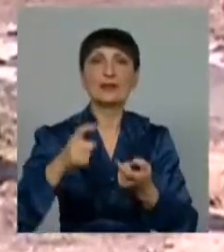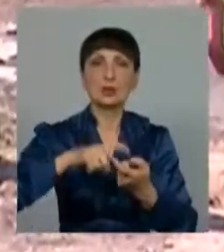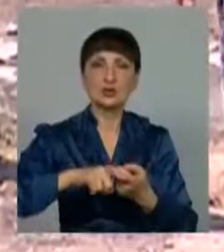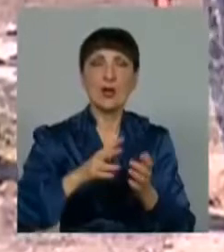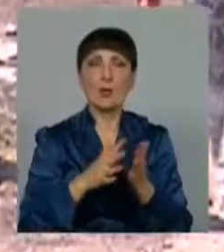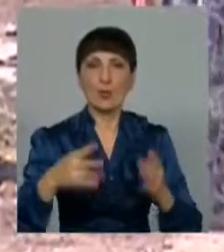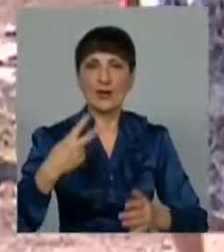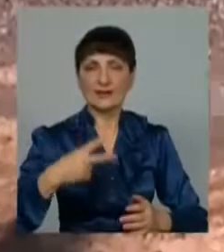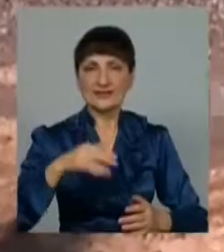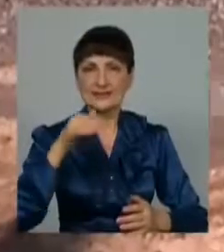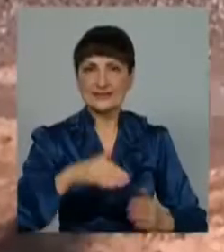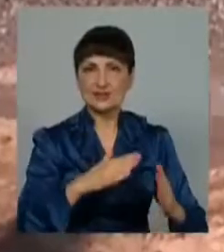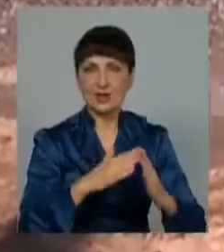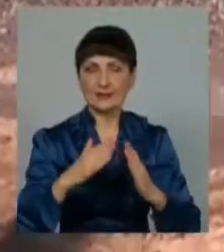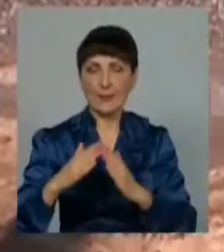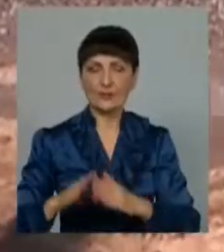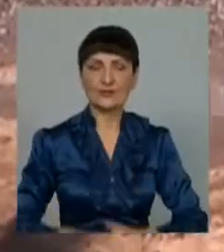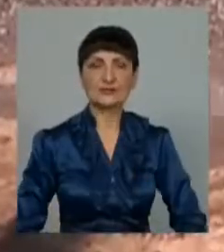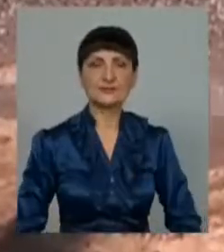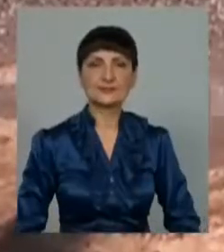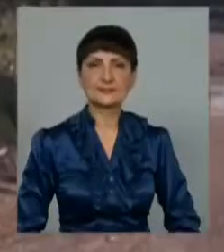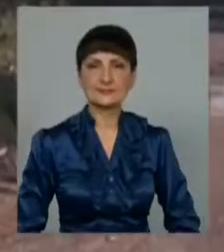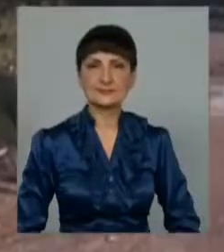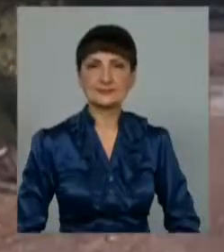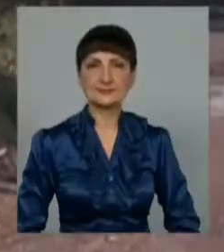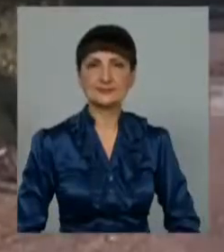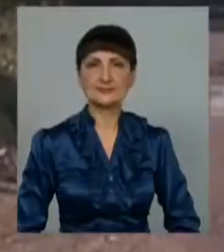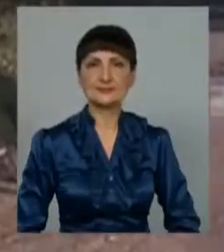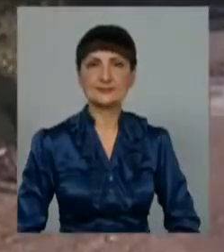подключить больше 20 тысяч домов. Айдана Нураш, Ялкунжан Ашимжанов, телеканал Алматы.